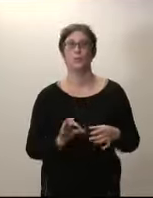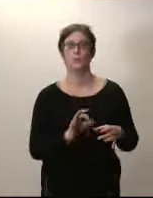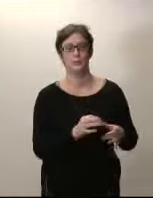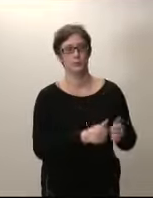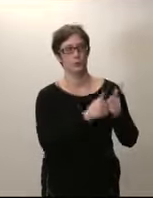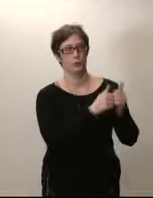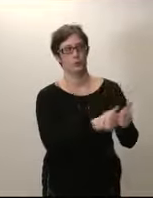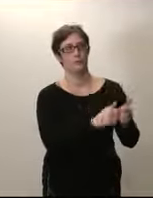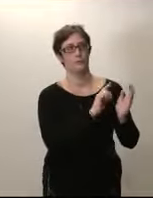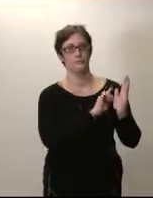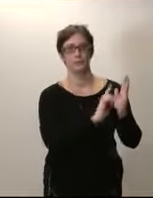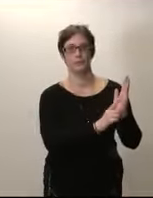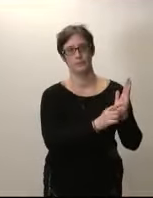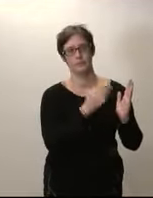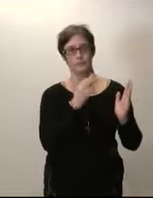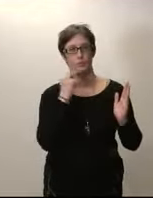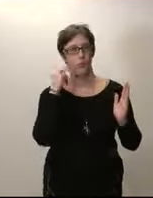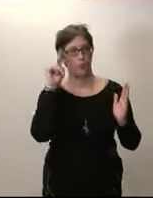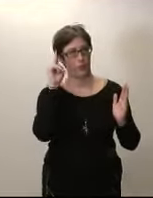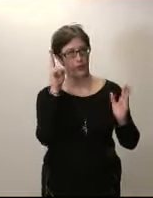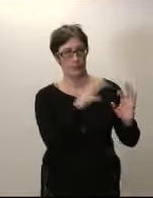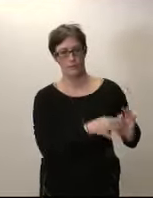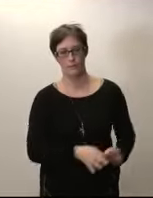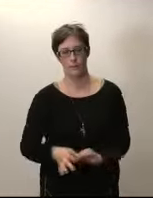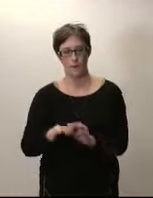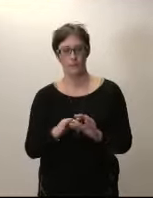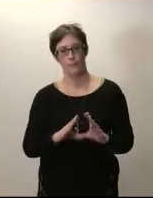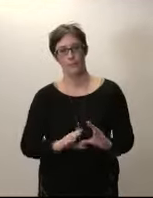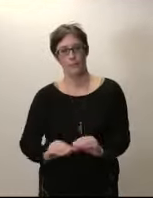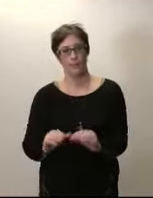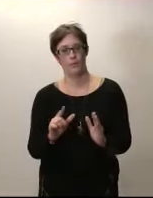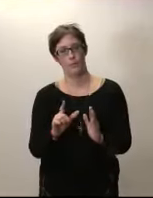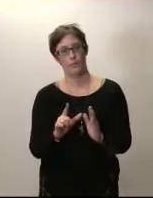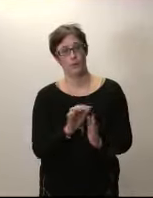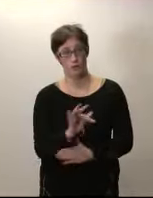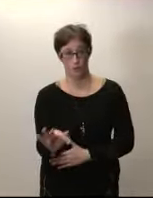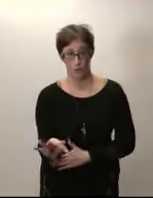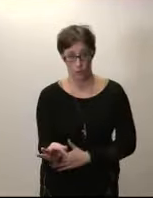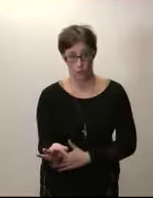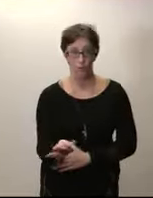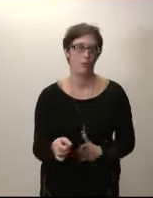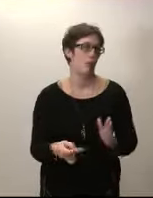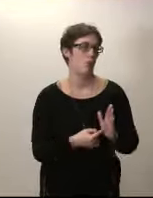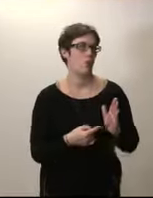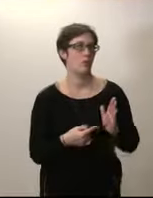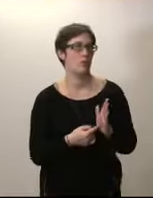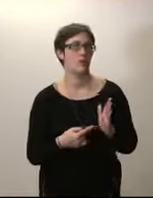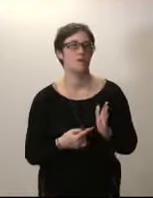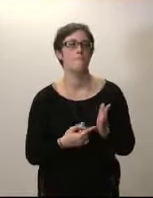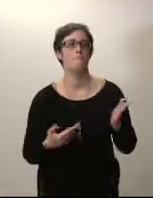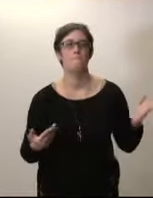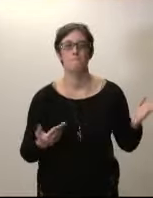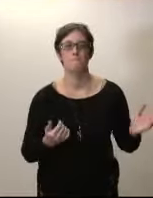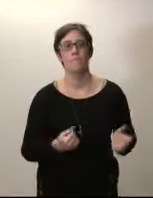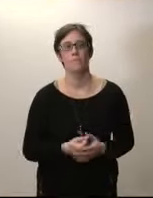européenne transposée dans notre droit français et qui nécessite, enfin, c'est vraiment une obligation, qui nécessite donc